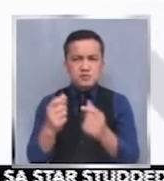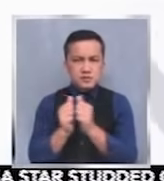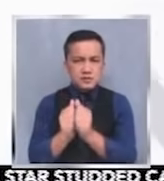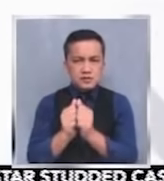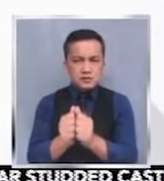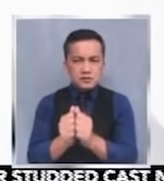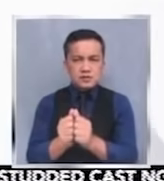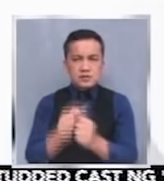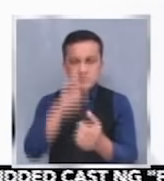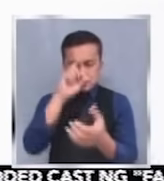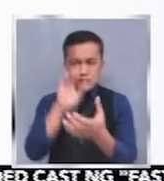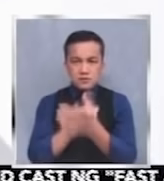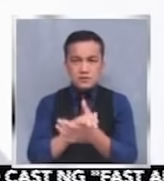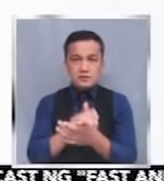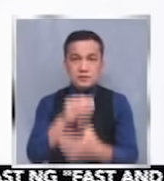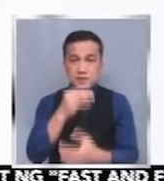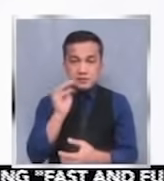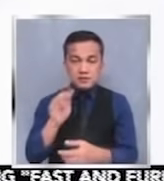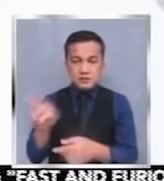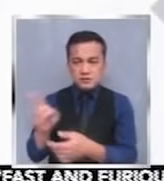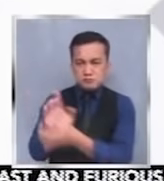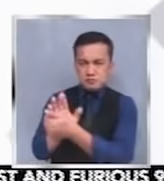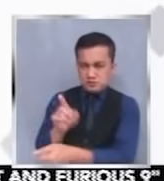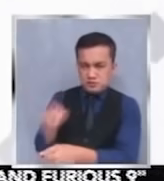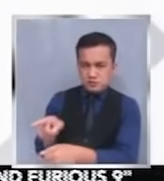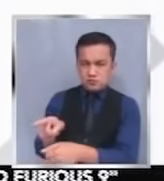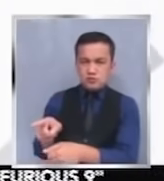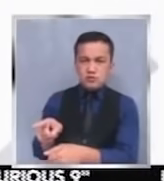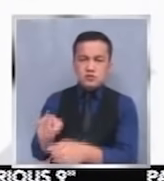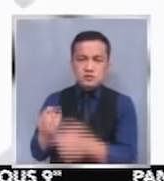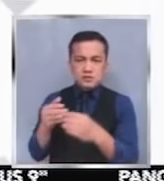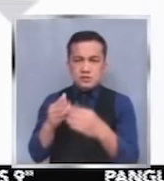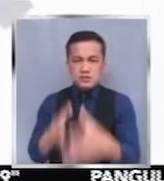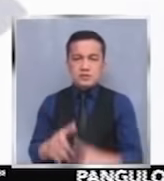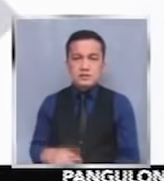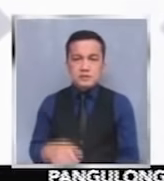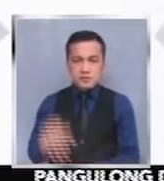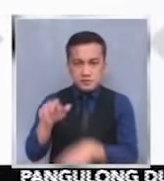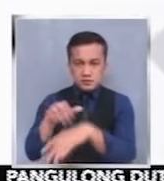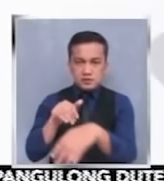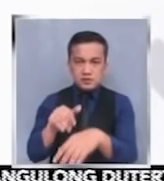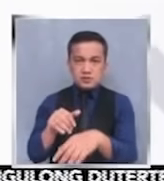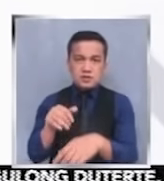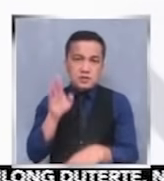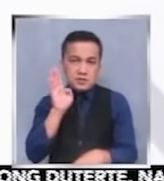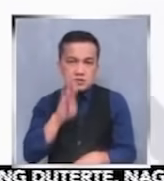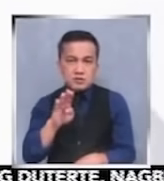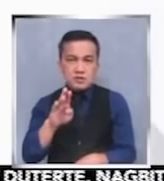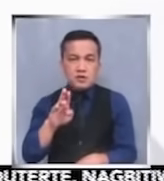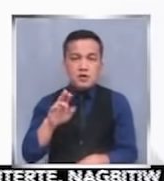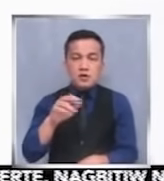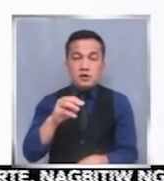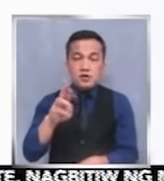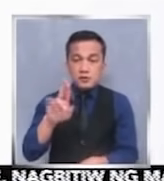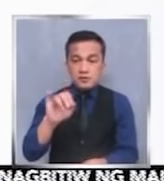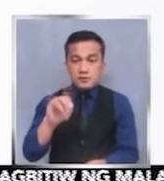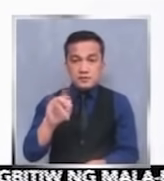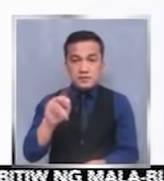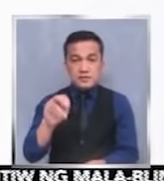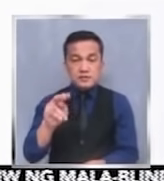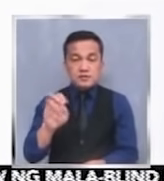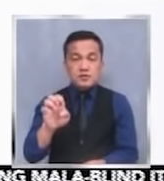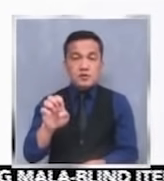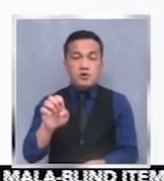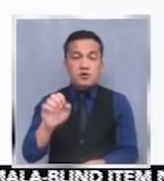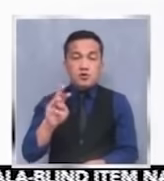naniniwala raw siya sa husay nito bilang lider. Ipinatawag na raw niya ang kapatid niyang si Representative Ruel Pacquiao para ipaliwanag ang press release na